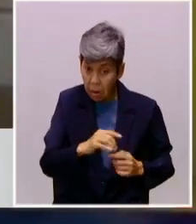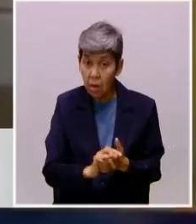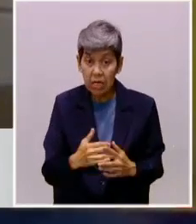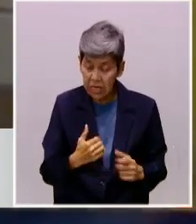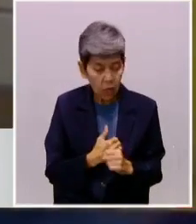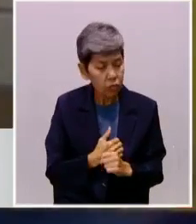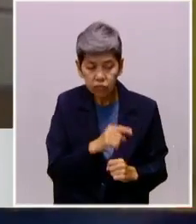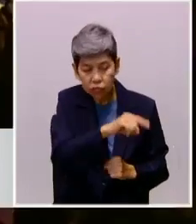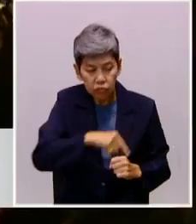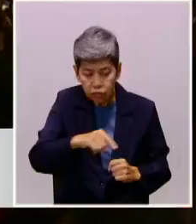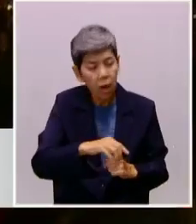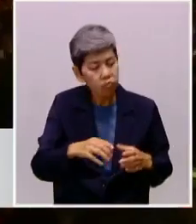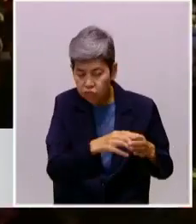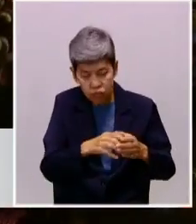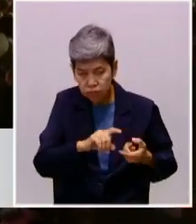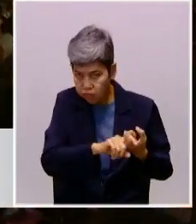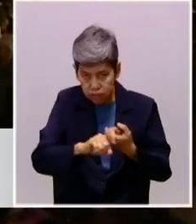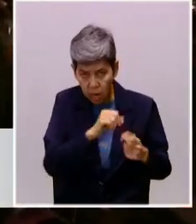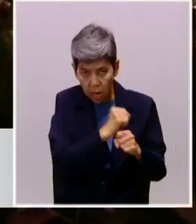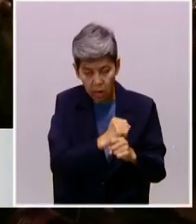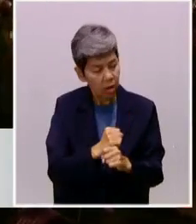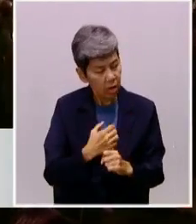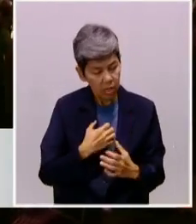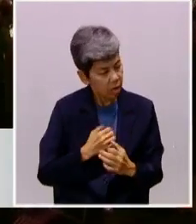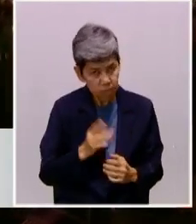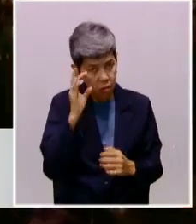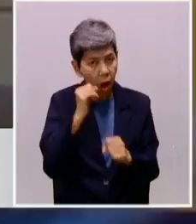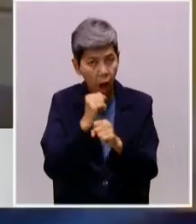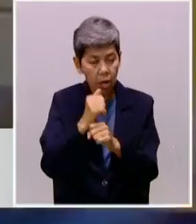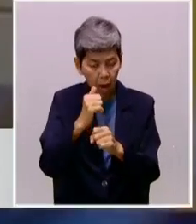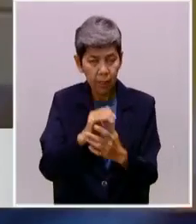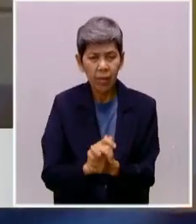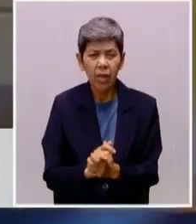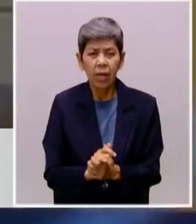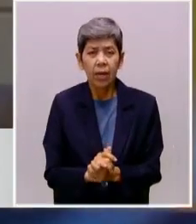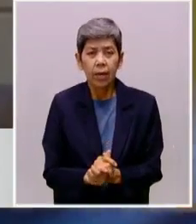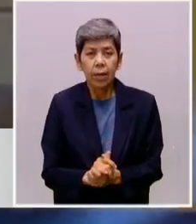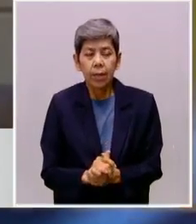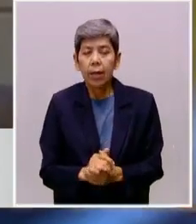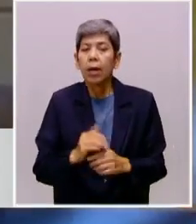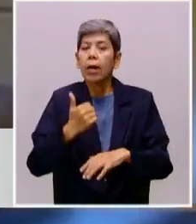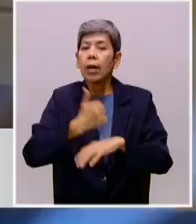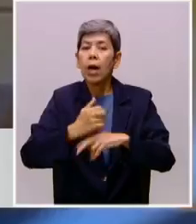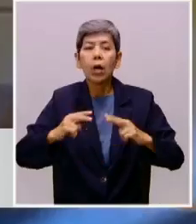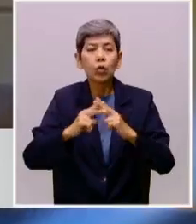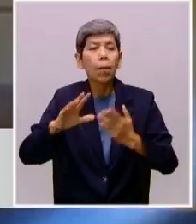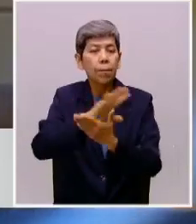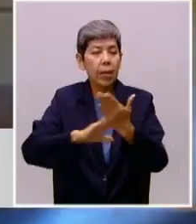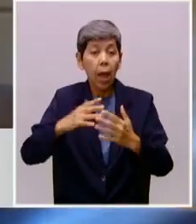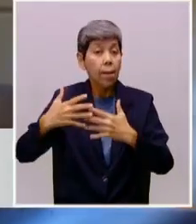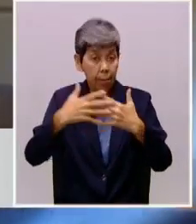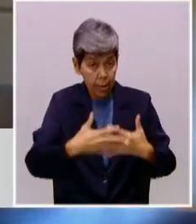โจมตีต่อทุกประเทศในนาตเช่นกันพร้อมจะตอบโต้ต่อไปด้วยด้าน an blenรัฐมนตรีต่างประเทศของ